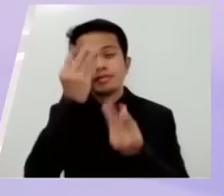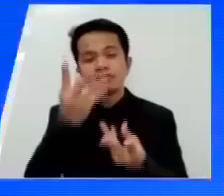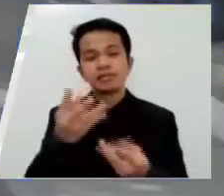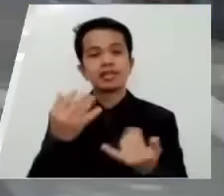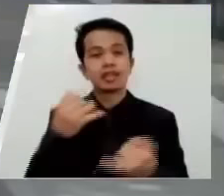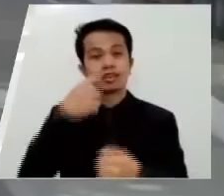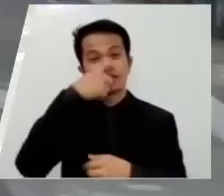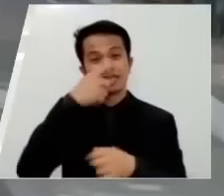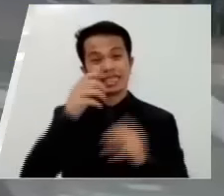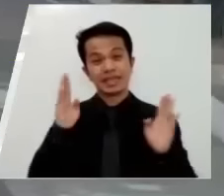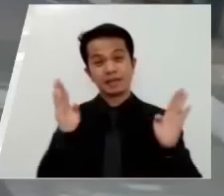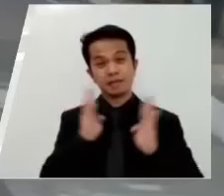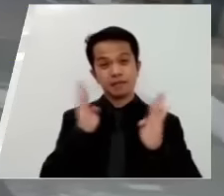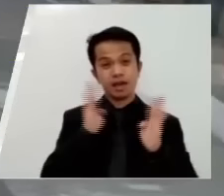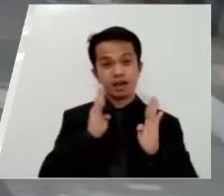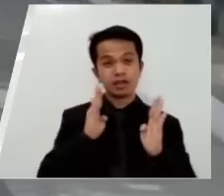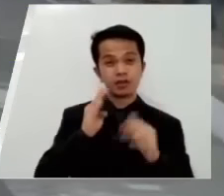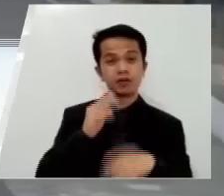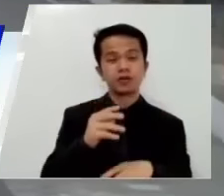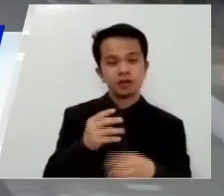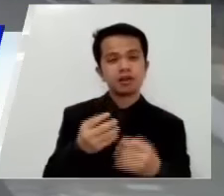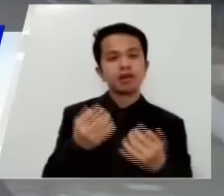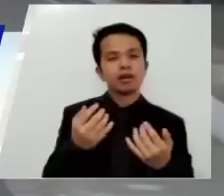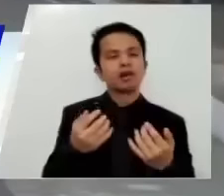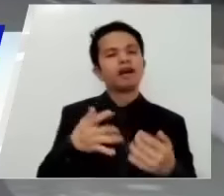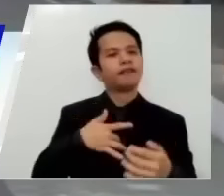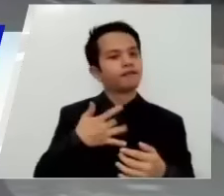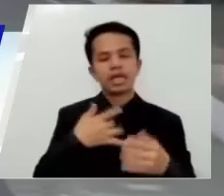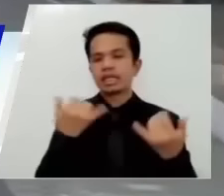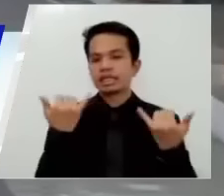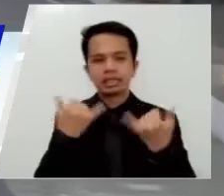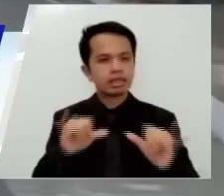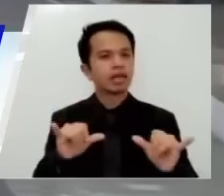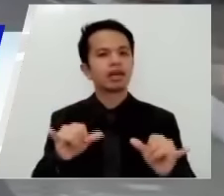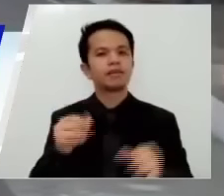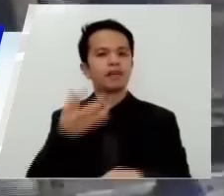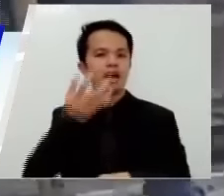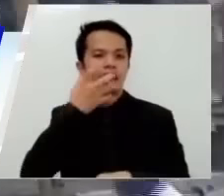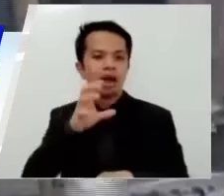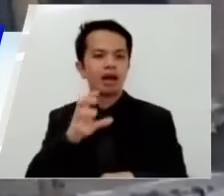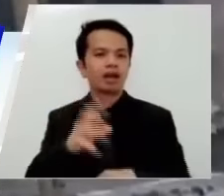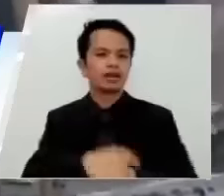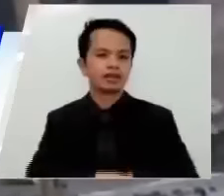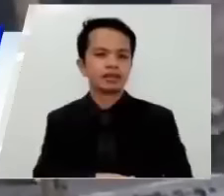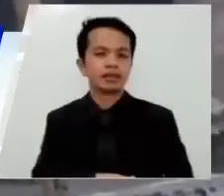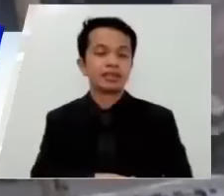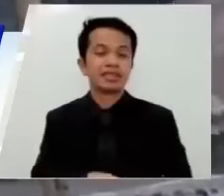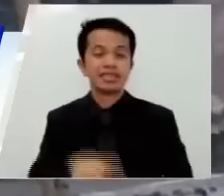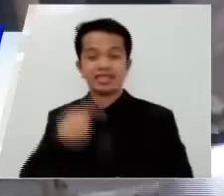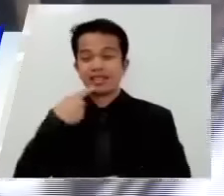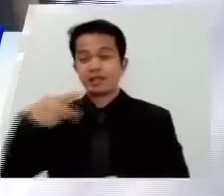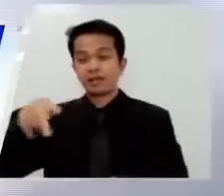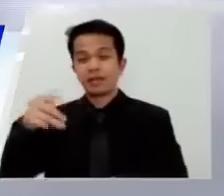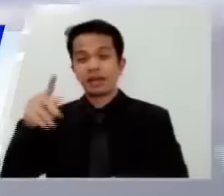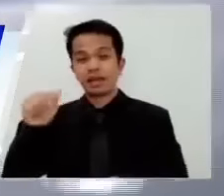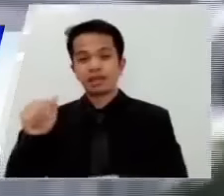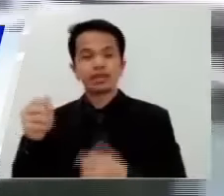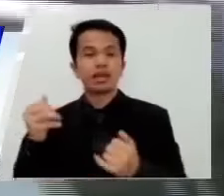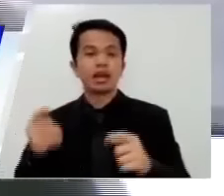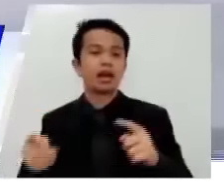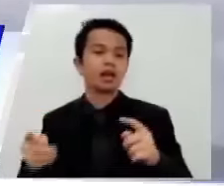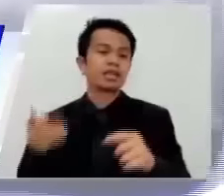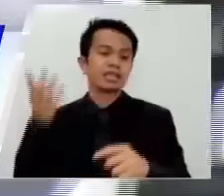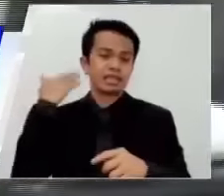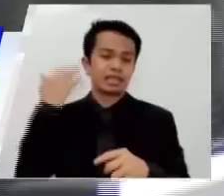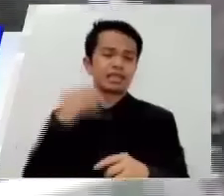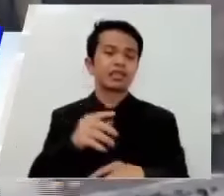the Philippines na Baguio City, dama ang mainit na panahon. Ay sa pag-asa, pumapalo lang sa 28